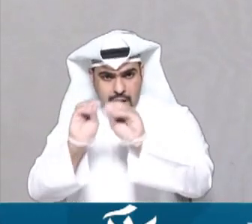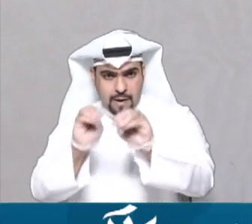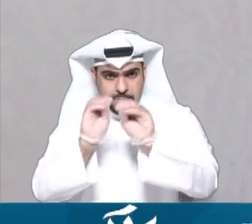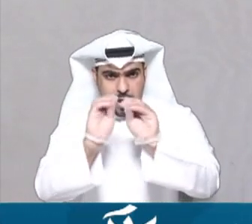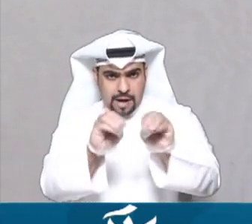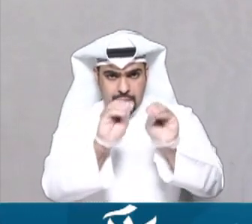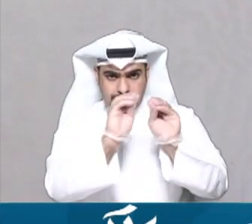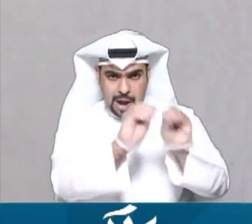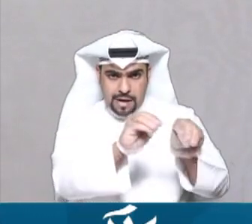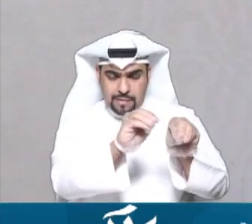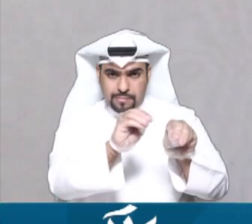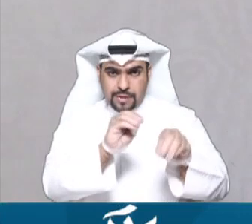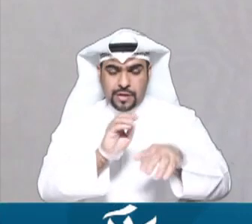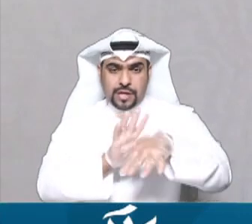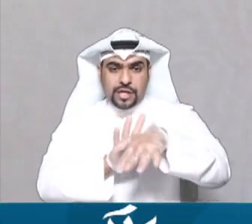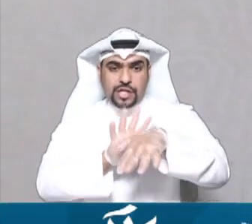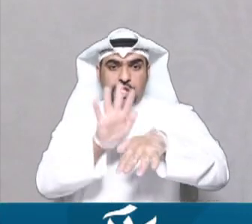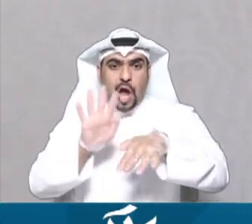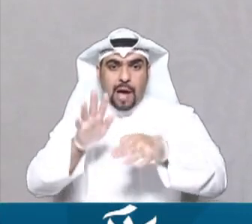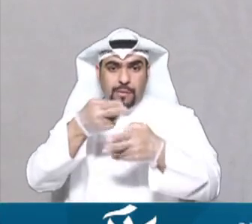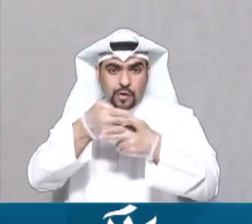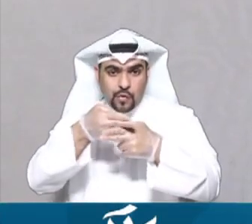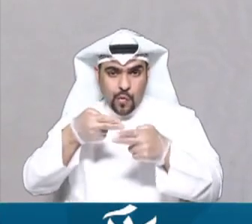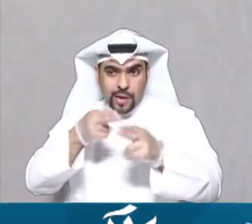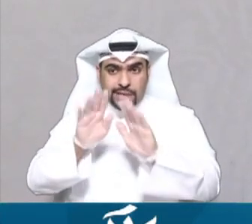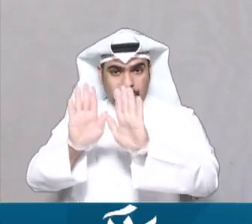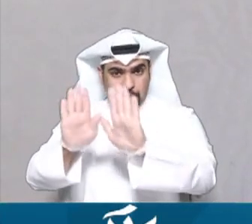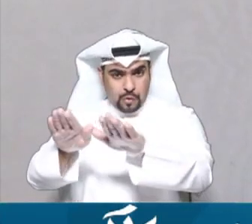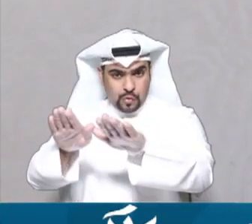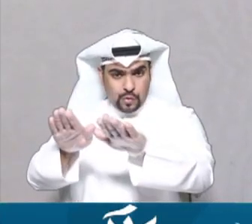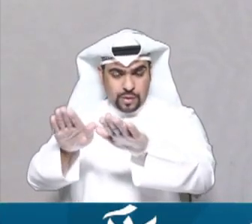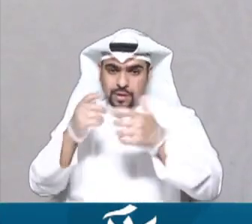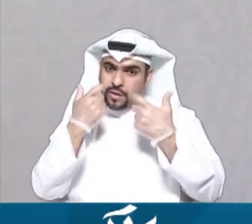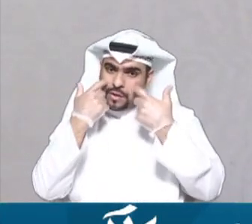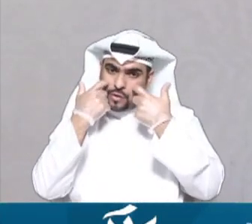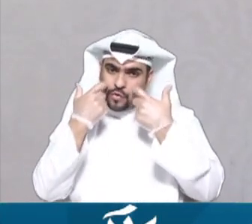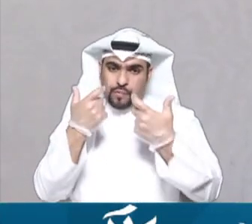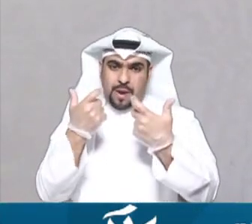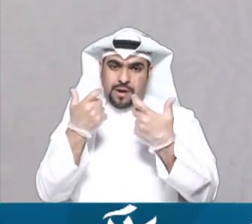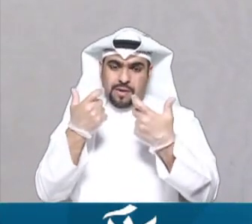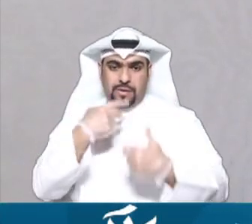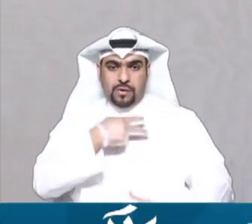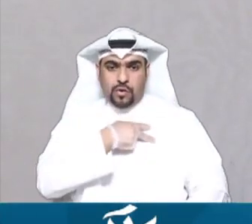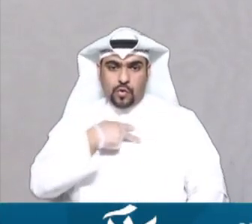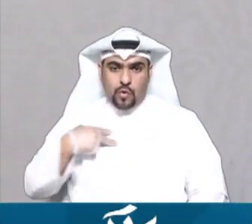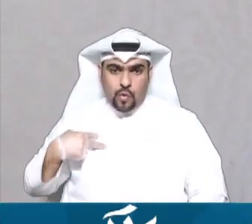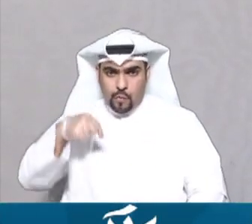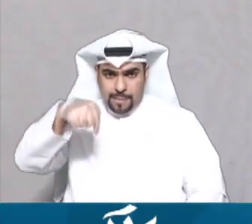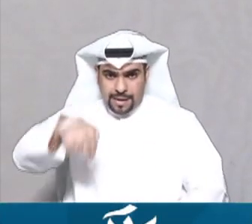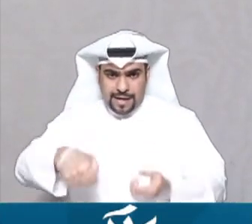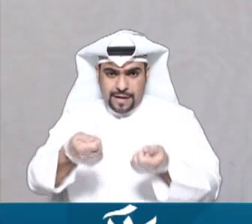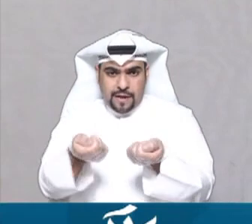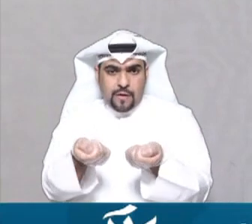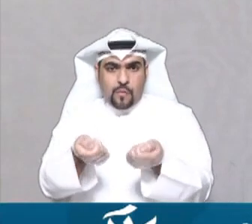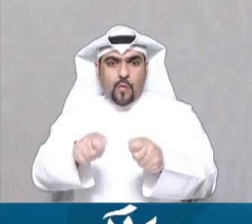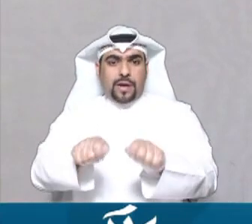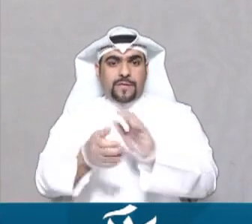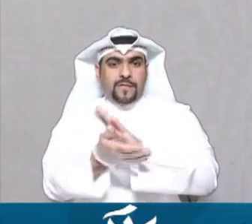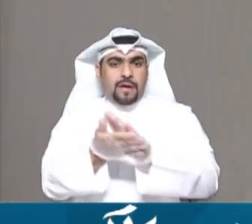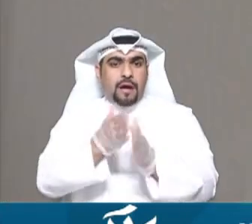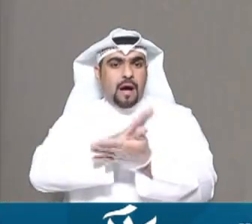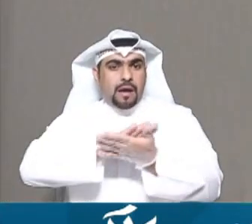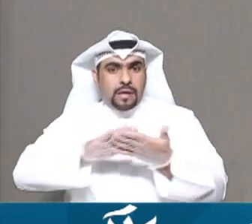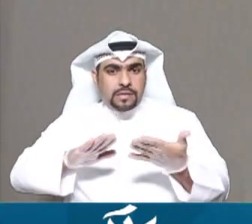هناك تعاون أيضا من قبلهم وتفهم حقيقة للإجراءات المتخذة من قبل السلطات السويسرية والإجراءات المتخذة من